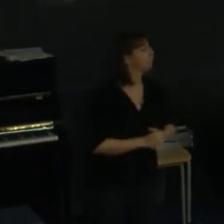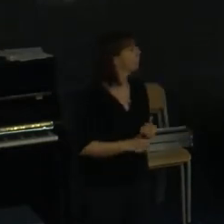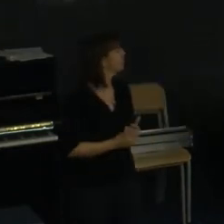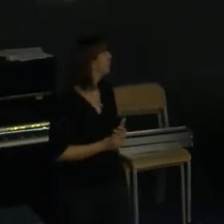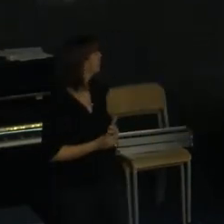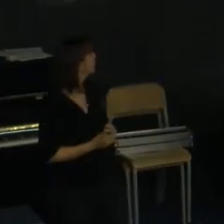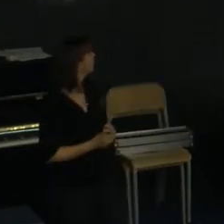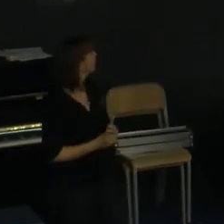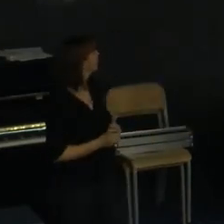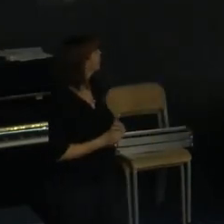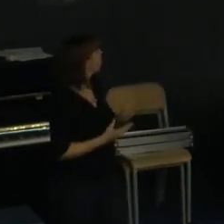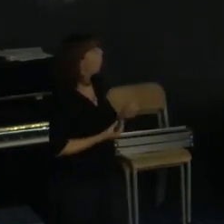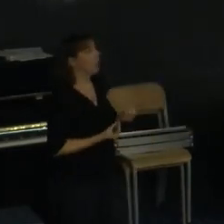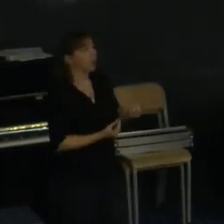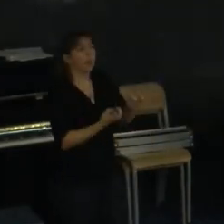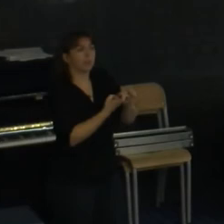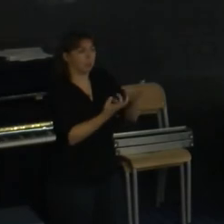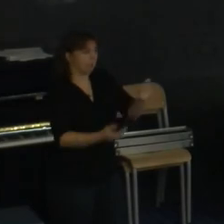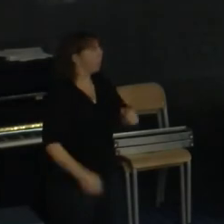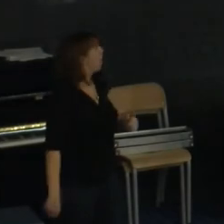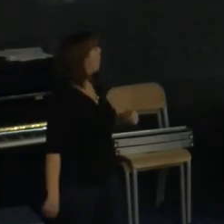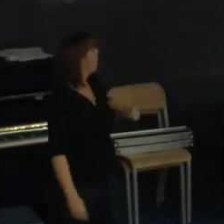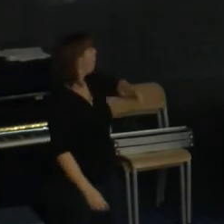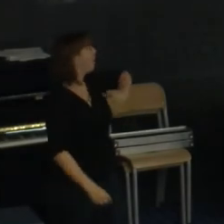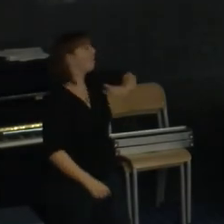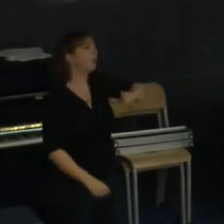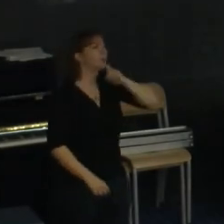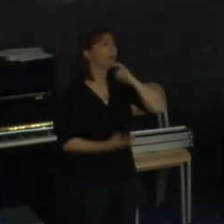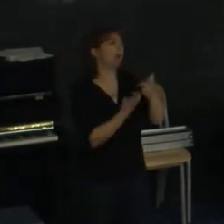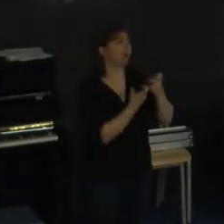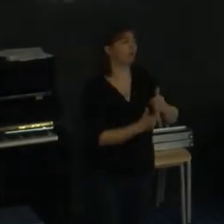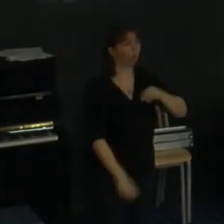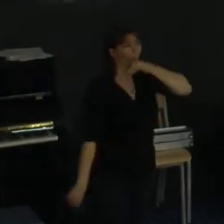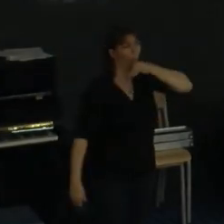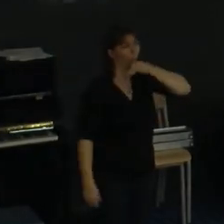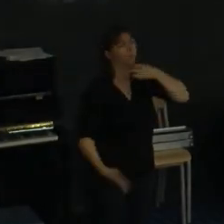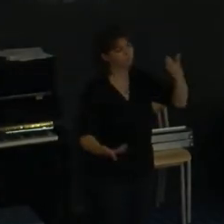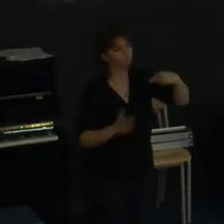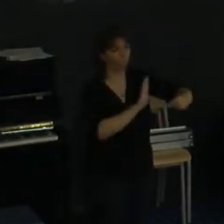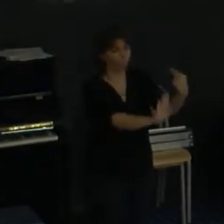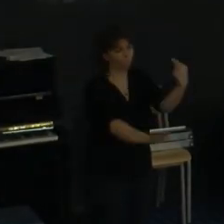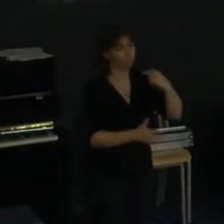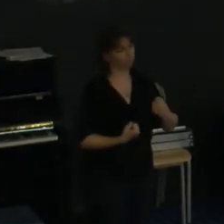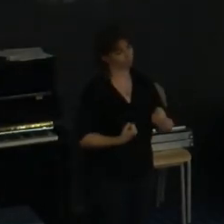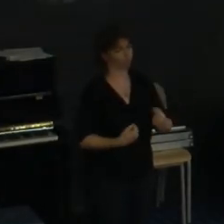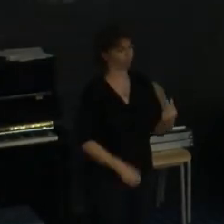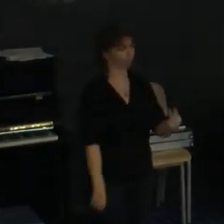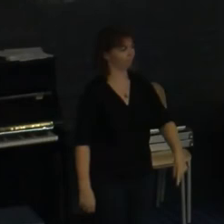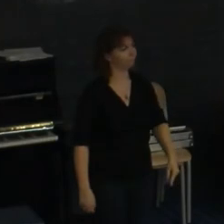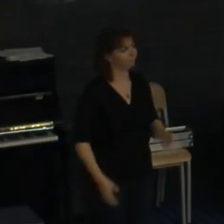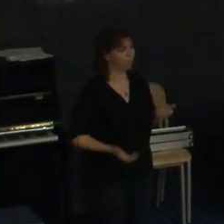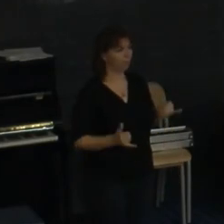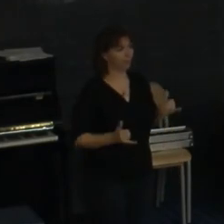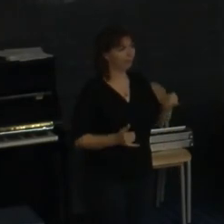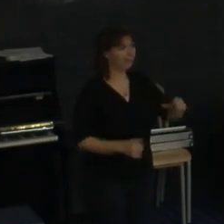que l'exemple précédent était un peu simplet. Je vais en prendre un autre, où on s'amuse à lire un